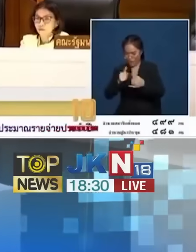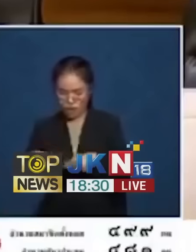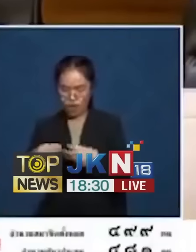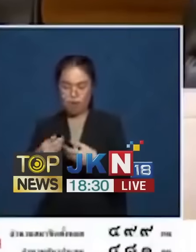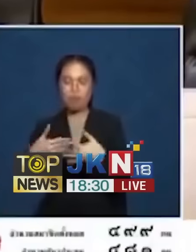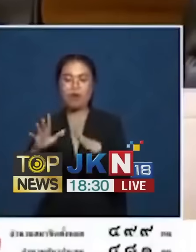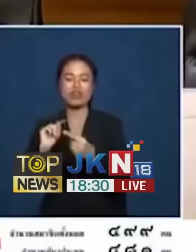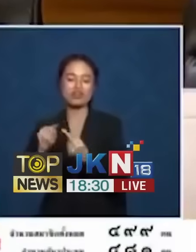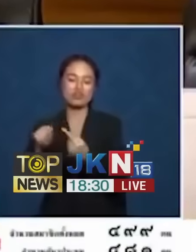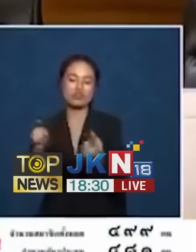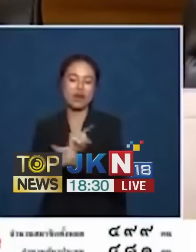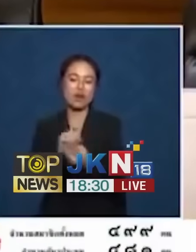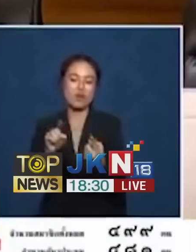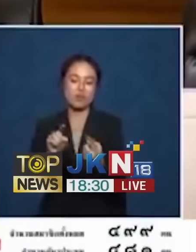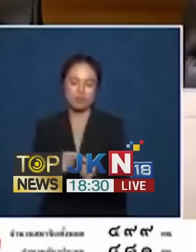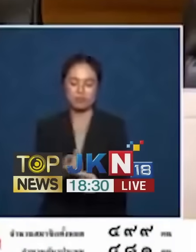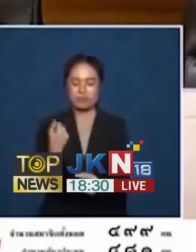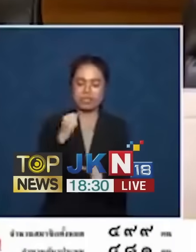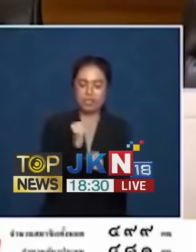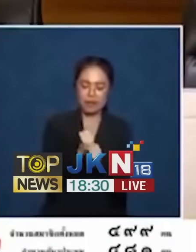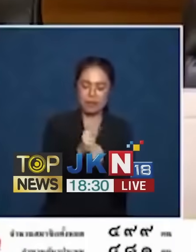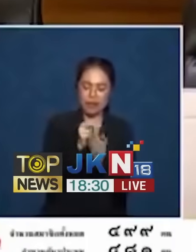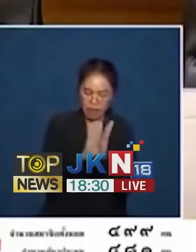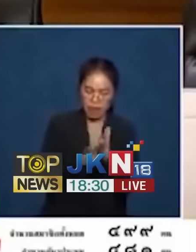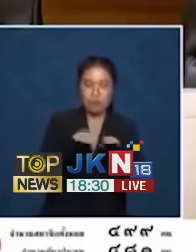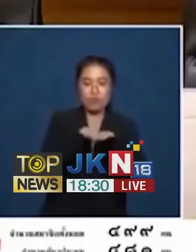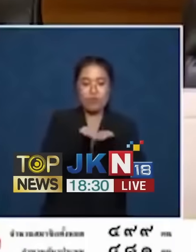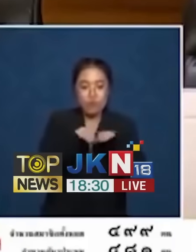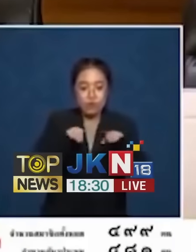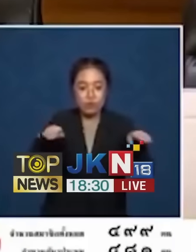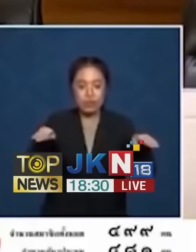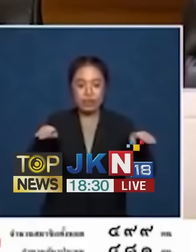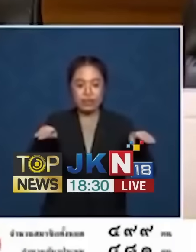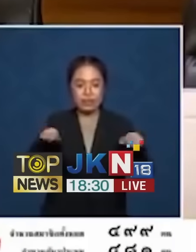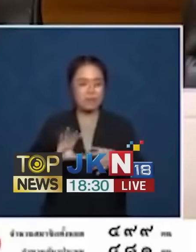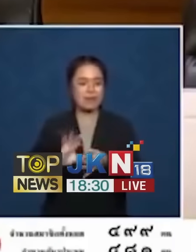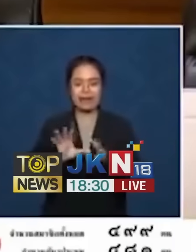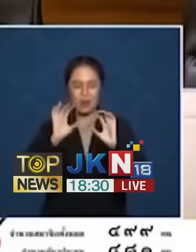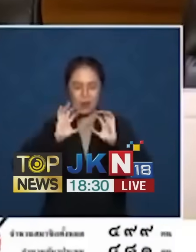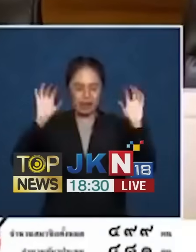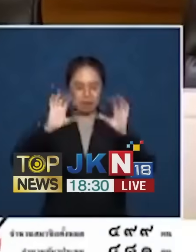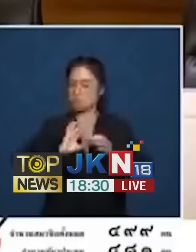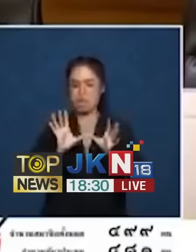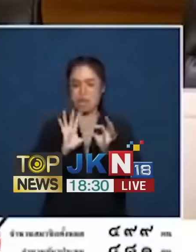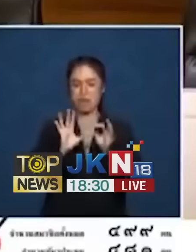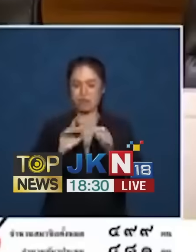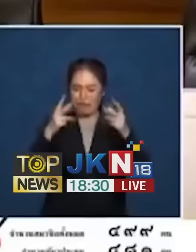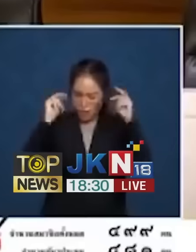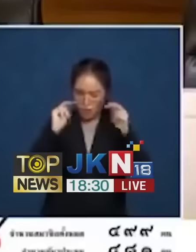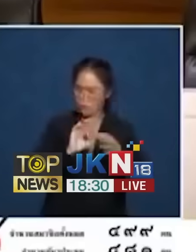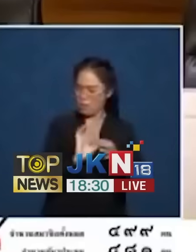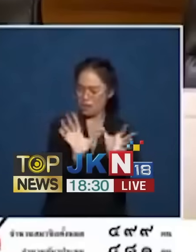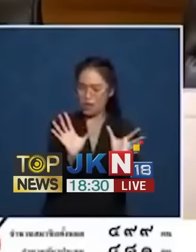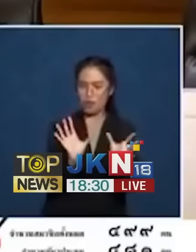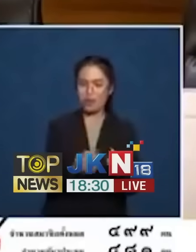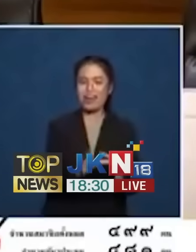งยุติธรรมฮะก็ได้มีการลุกขึ้นอภิปรายชี้แจงนะที่ถูกตั้งคำถามภาพรวมงบประมาณของกรมราชทัณฑ์กระทรว